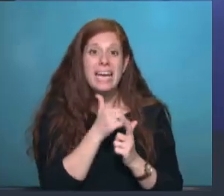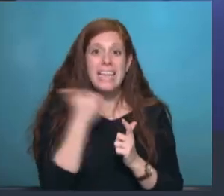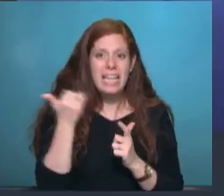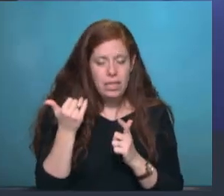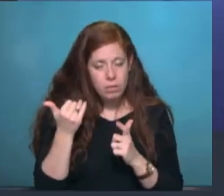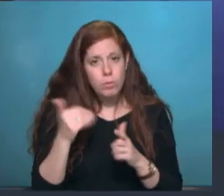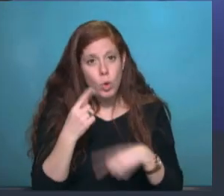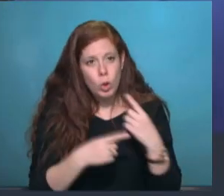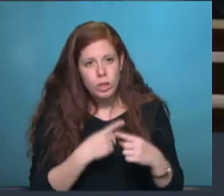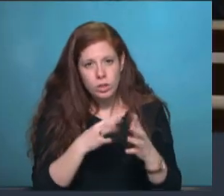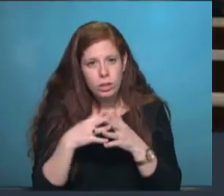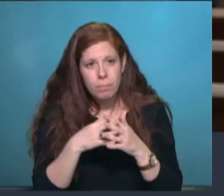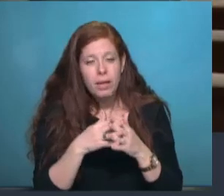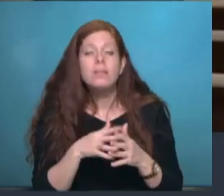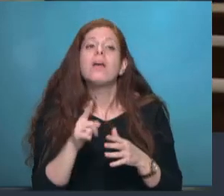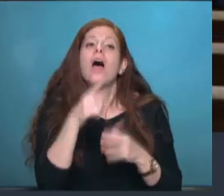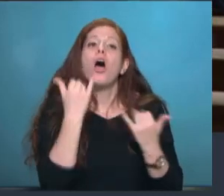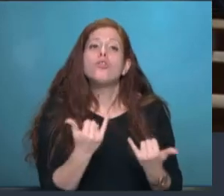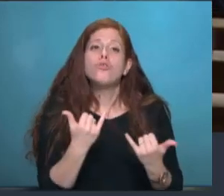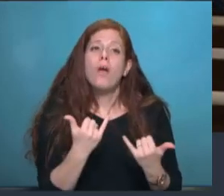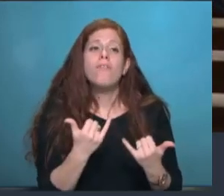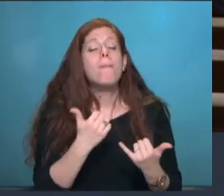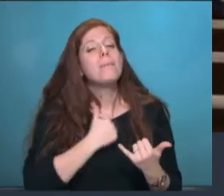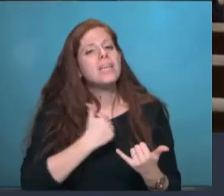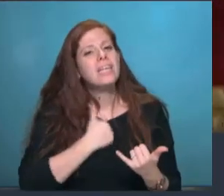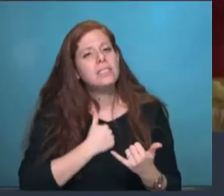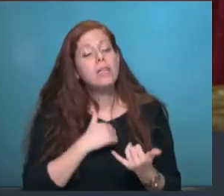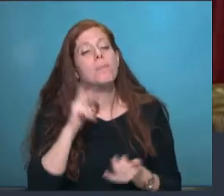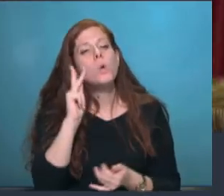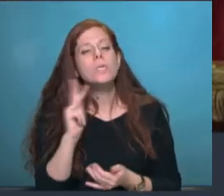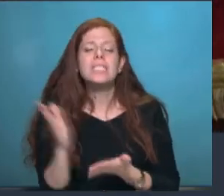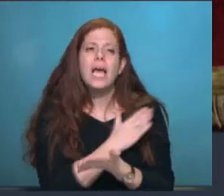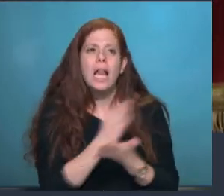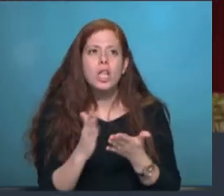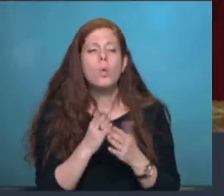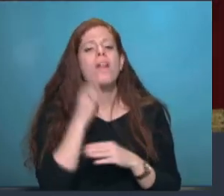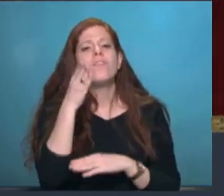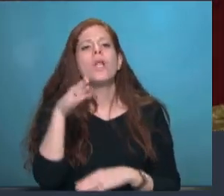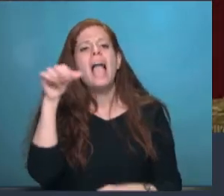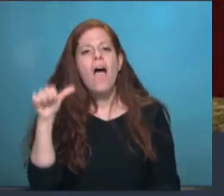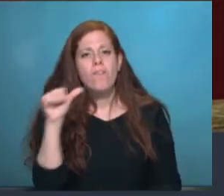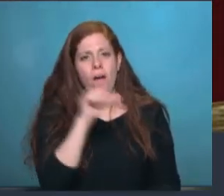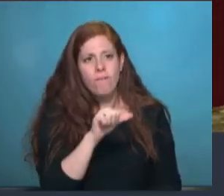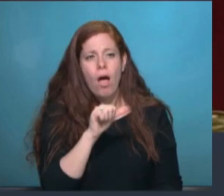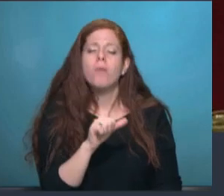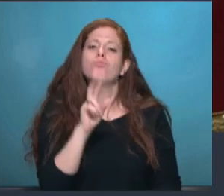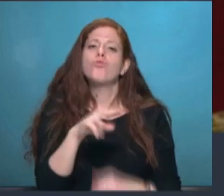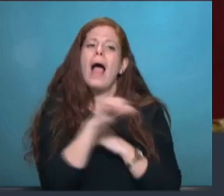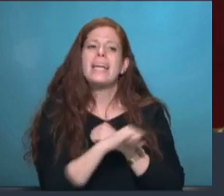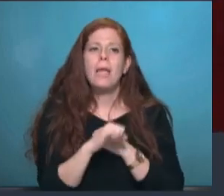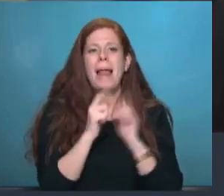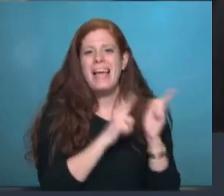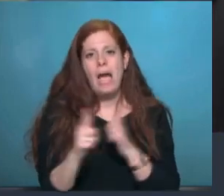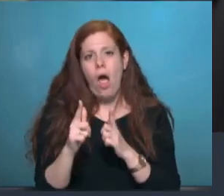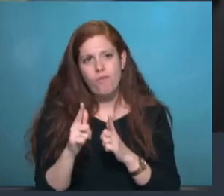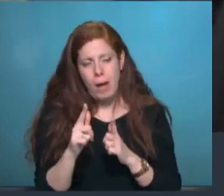הכנסת שערי טובה בקווינס החליטו לקחת יוזמה ופנו לאבי אברהם, בעל אקדמיה לקרב מגע. שאלו אם אפשר